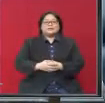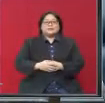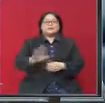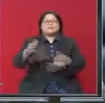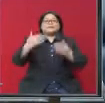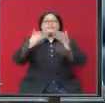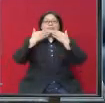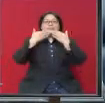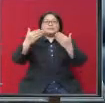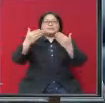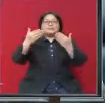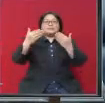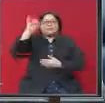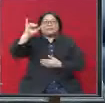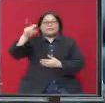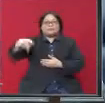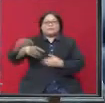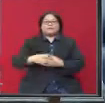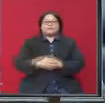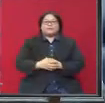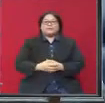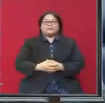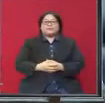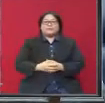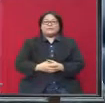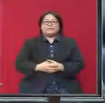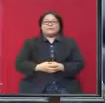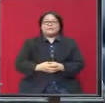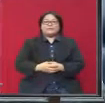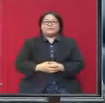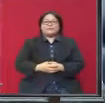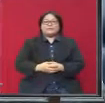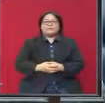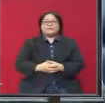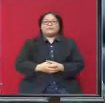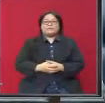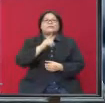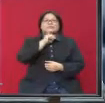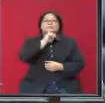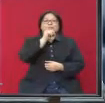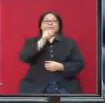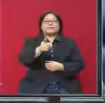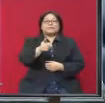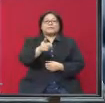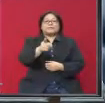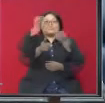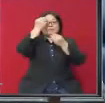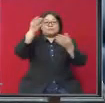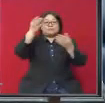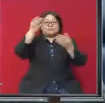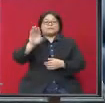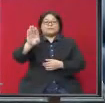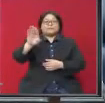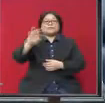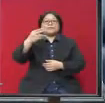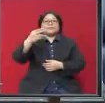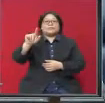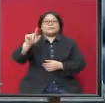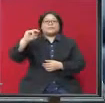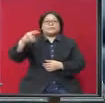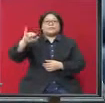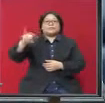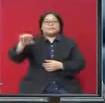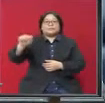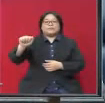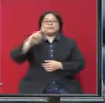Terima kasih banyak 19 petuah m Hai sebenarnya untuk makluman yang bromad tahan cuaca